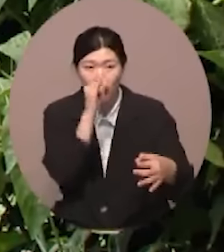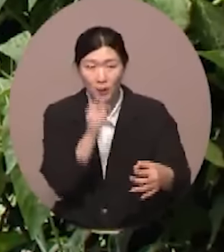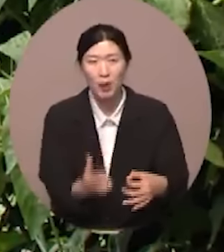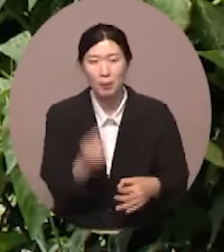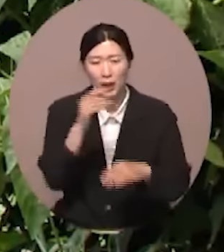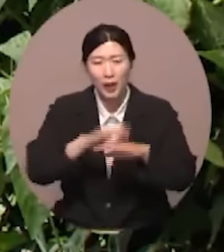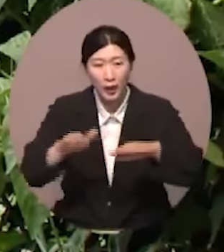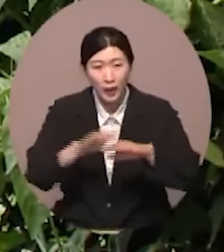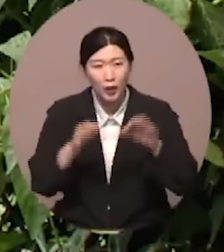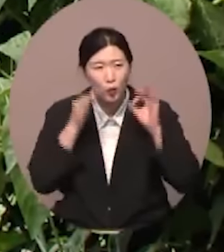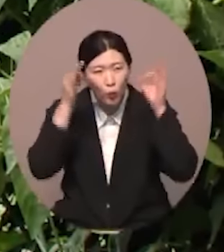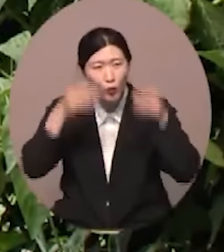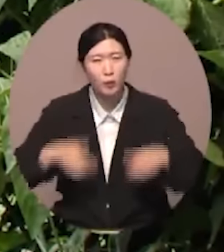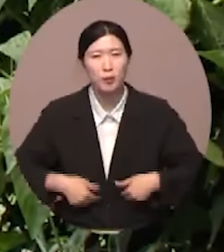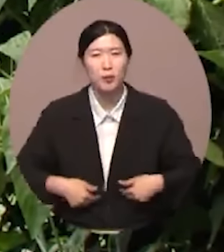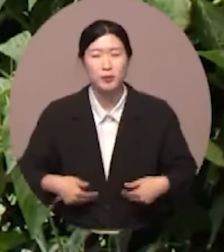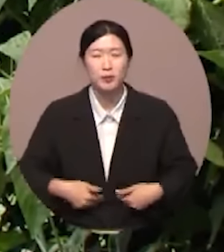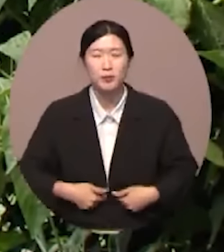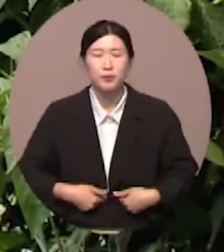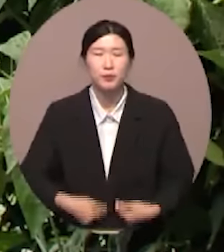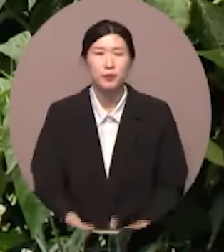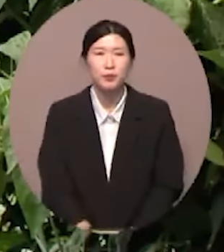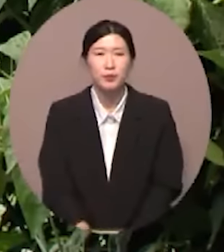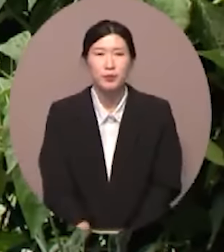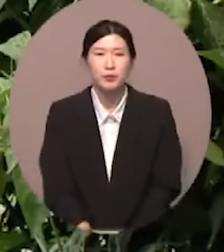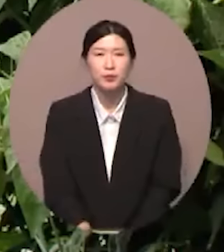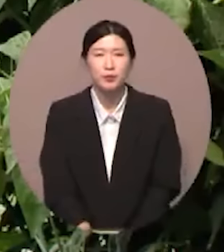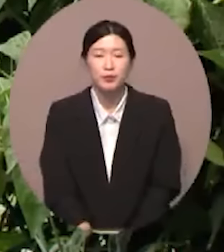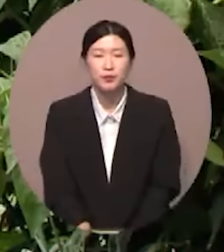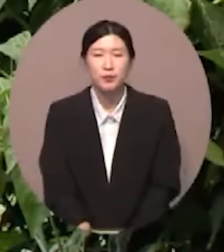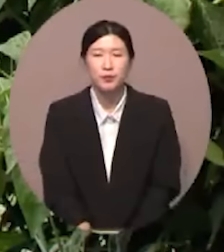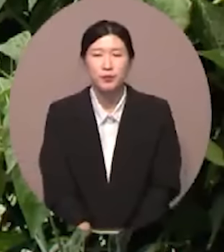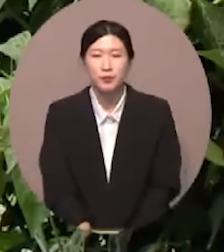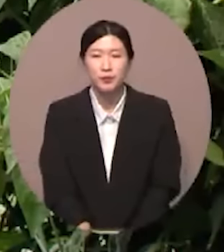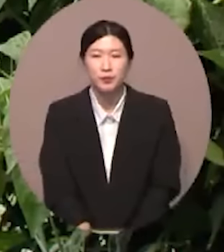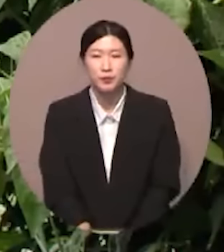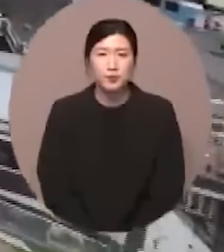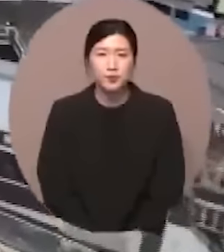서둘러 해법을 찾아야 할 때입니다. MBC 뉴스 윤소영입니다.